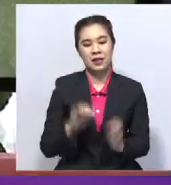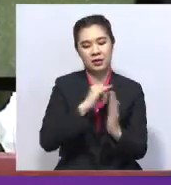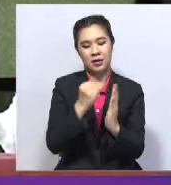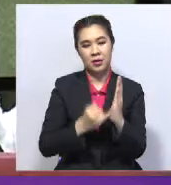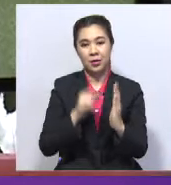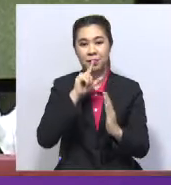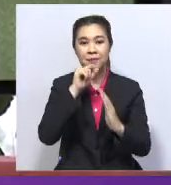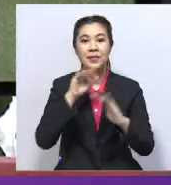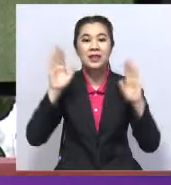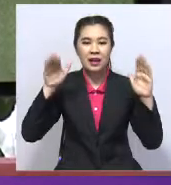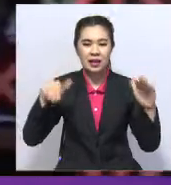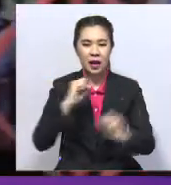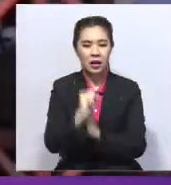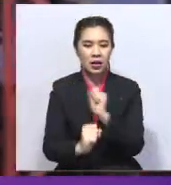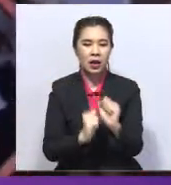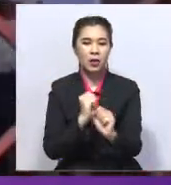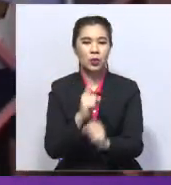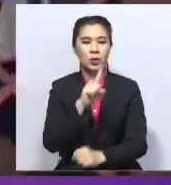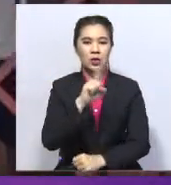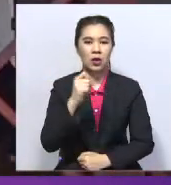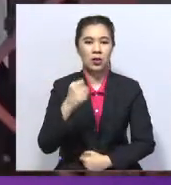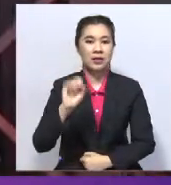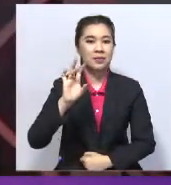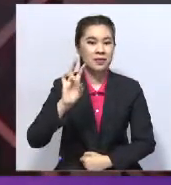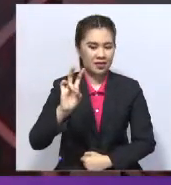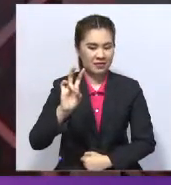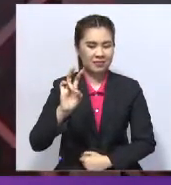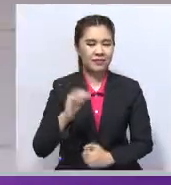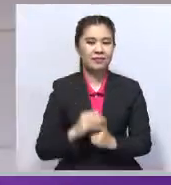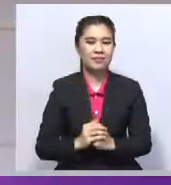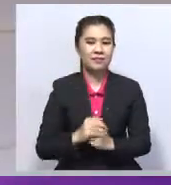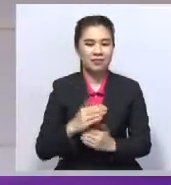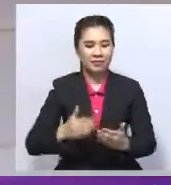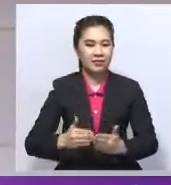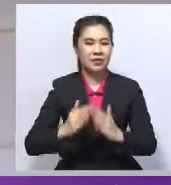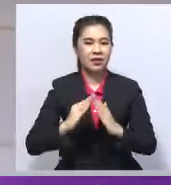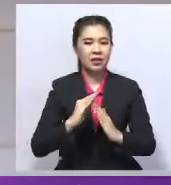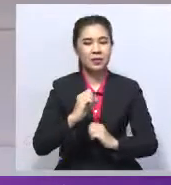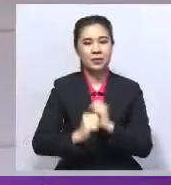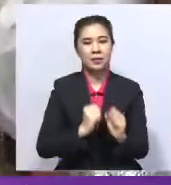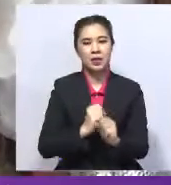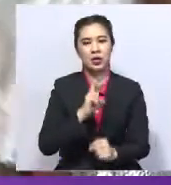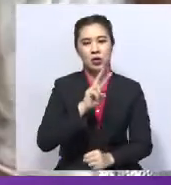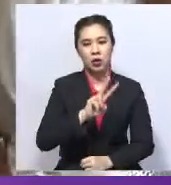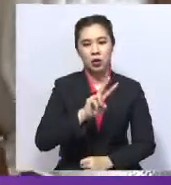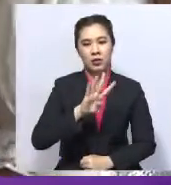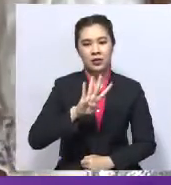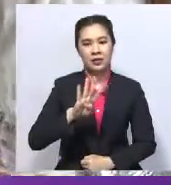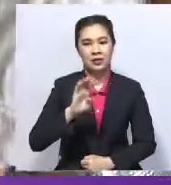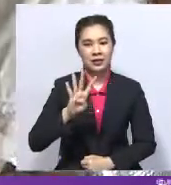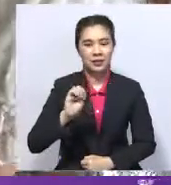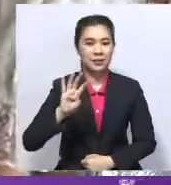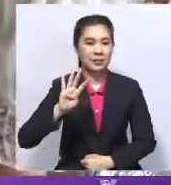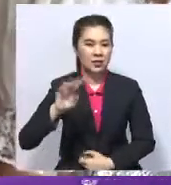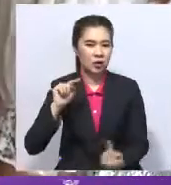นาทนะครับมีอายุกว่า117ปีซึ่งสร้างขึ้นเมื่อปี2444ตรงกับรัชสมัยของพระบ